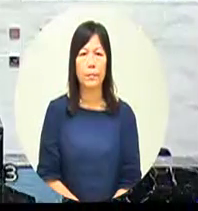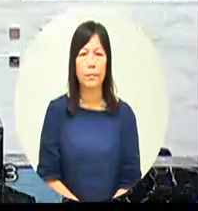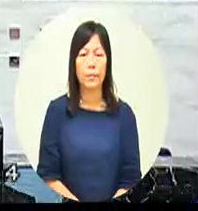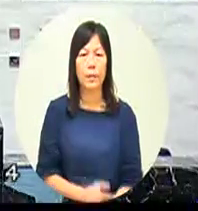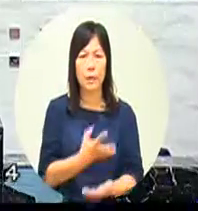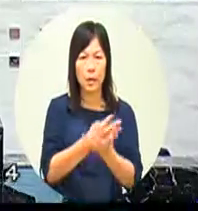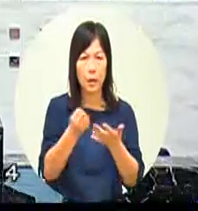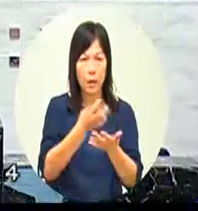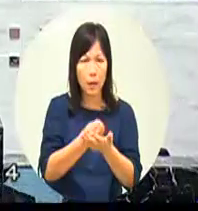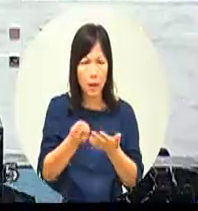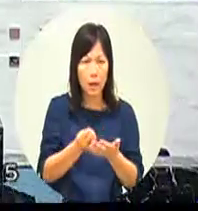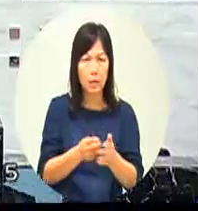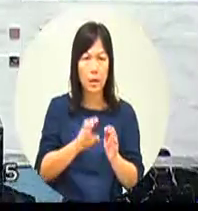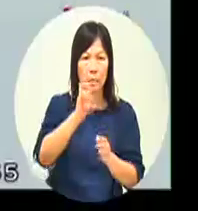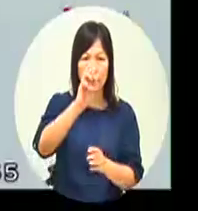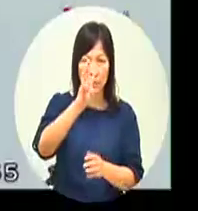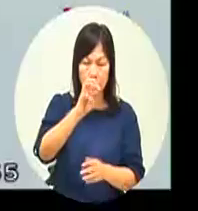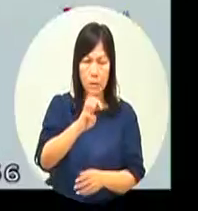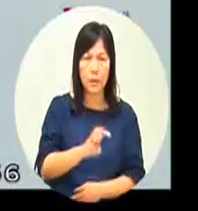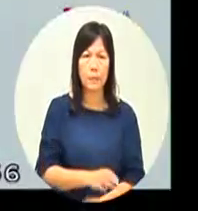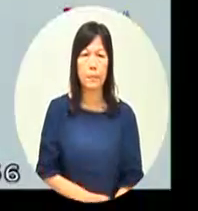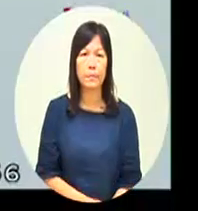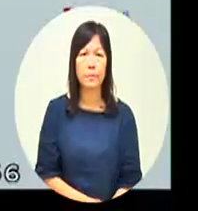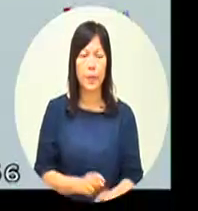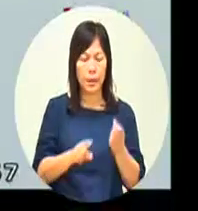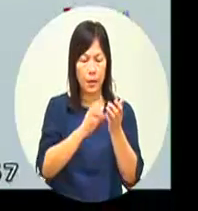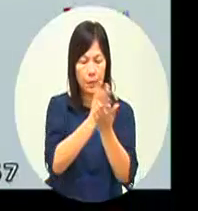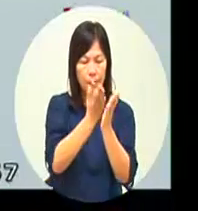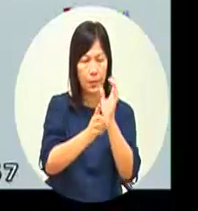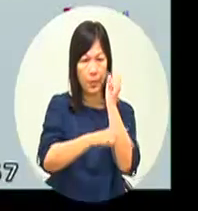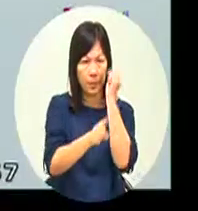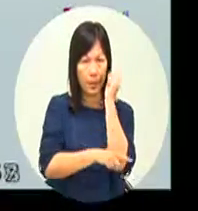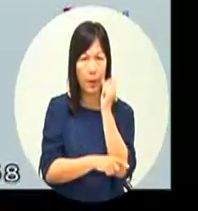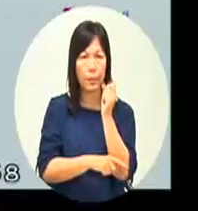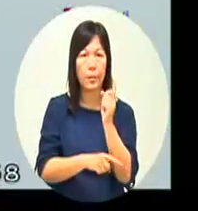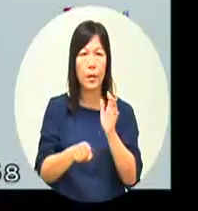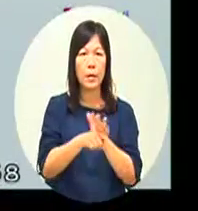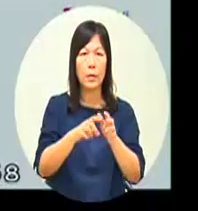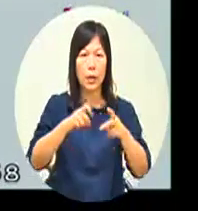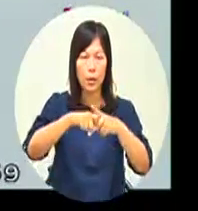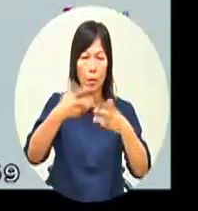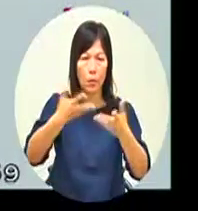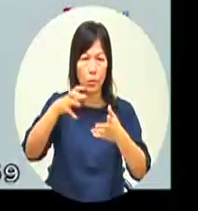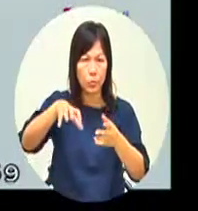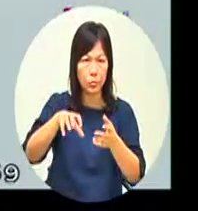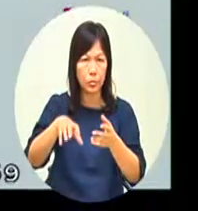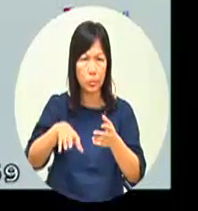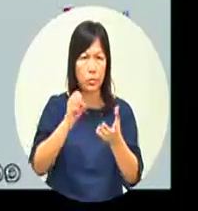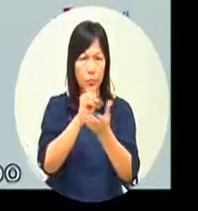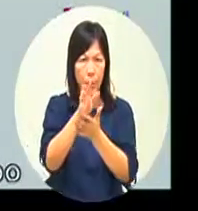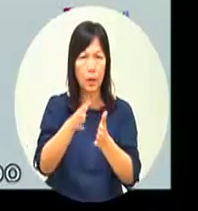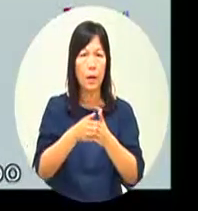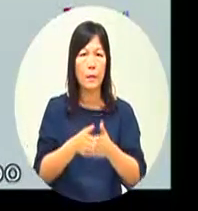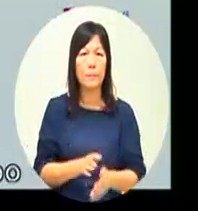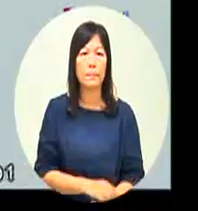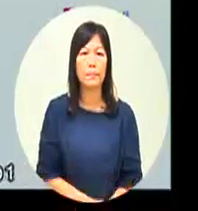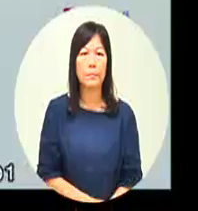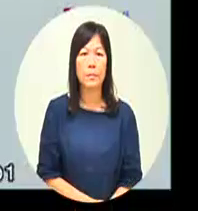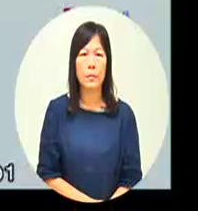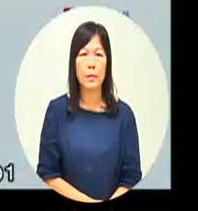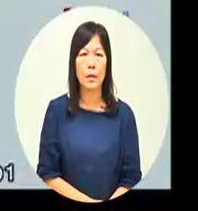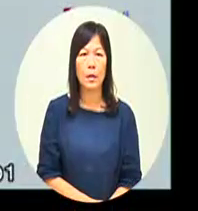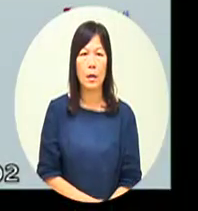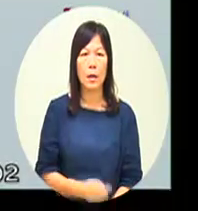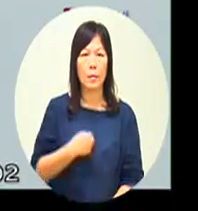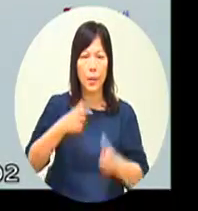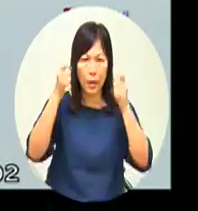案号33，类别法规。报告机关：高雄市政府公务局，案由简